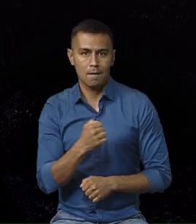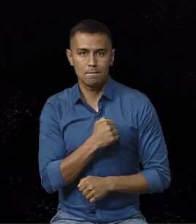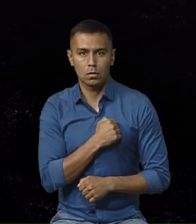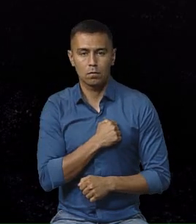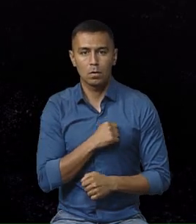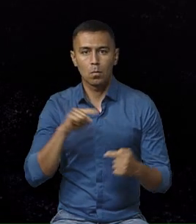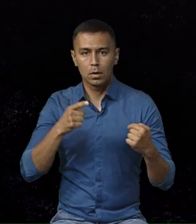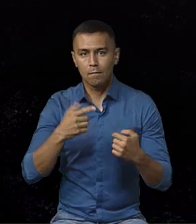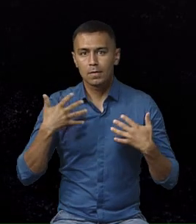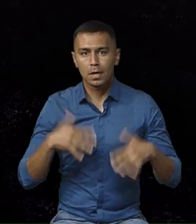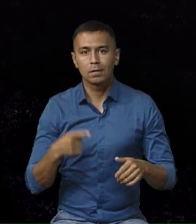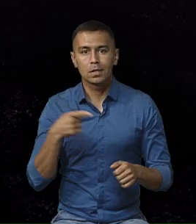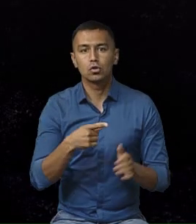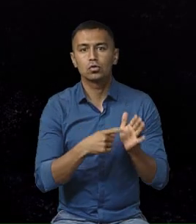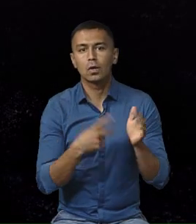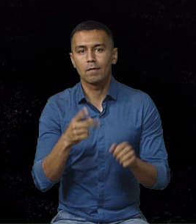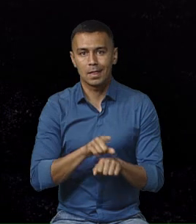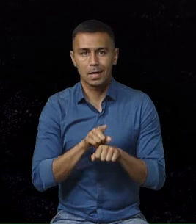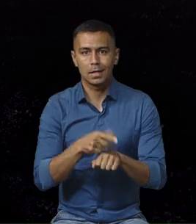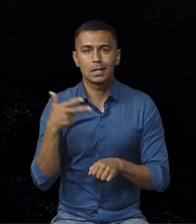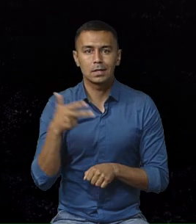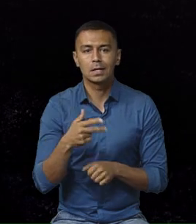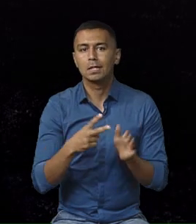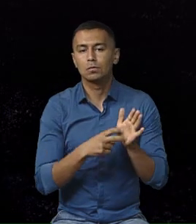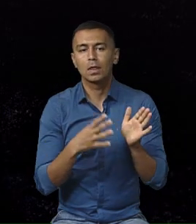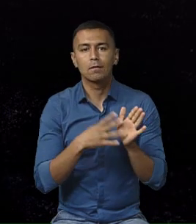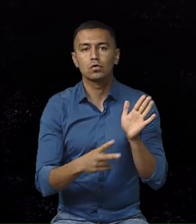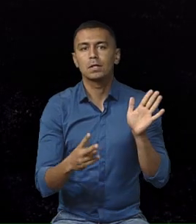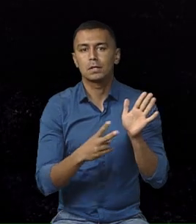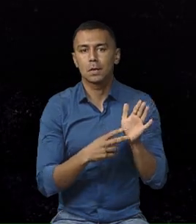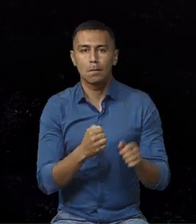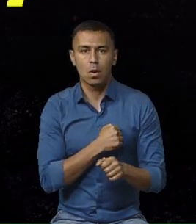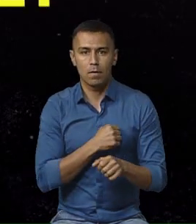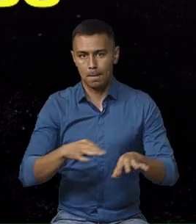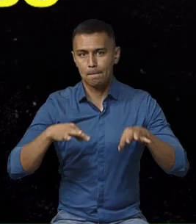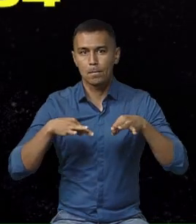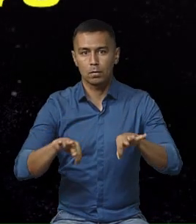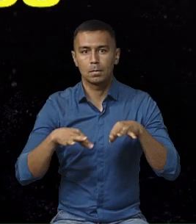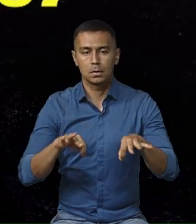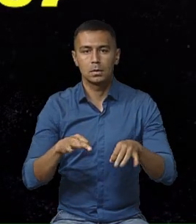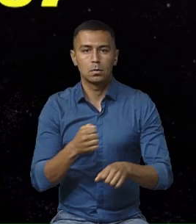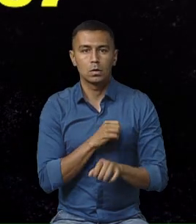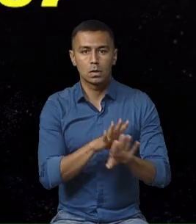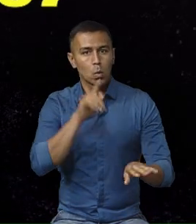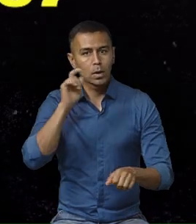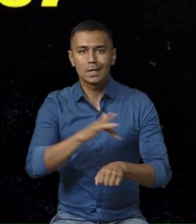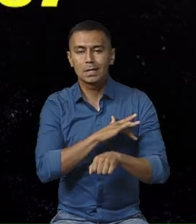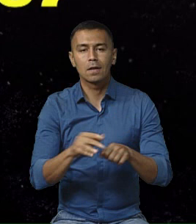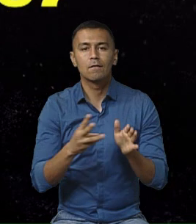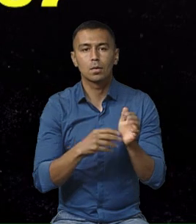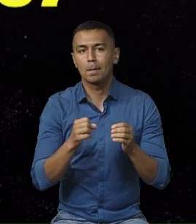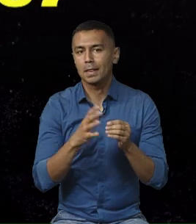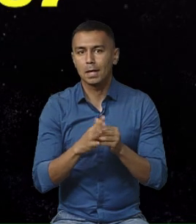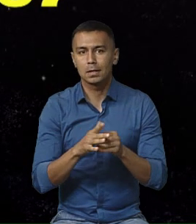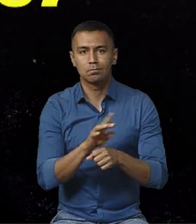військових. Противник втратив 1602 танки та 3797 бойових броньованих машин. Збройні сили України знищили